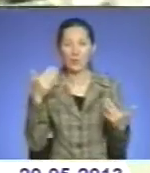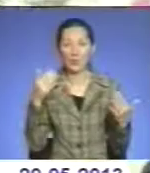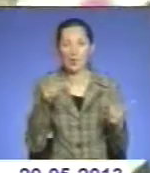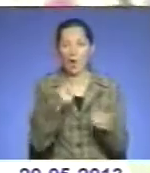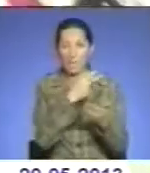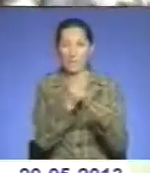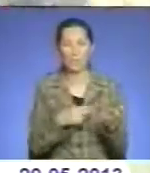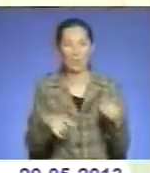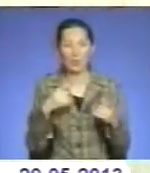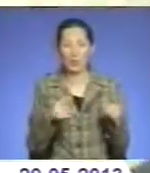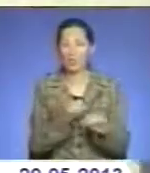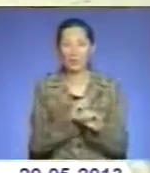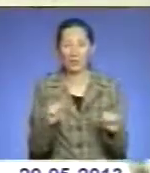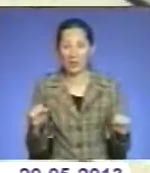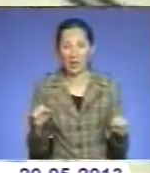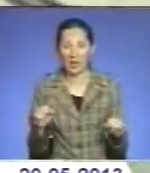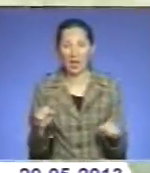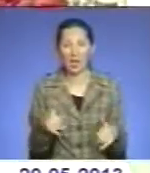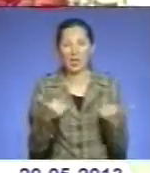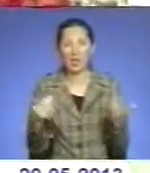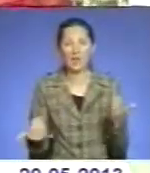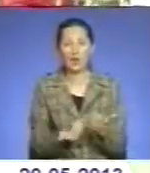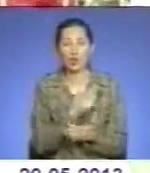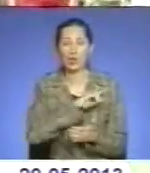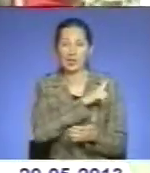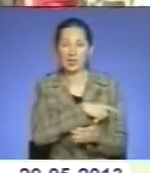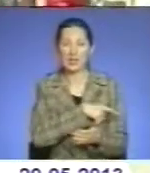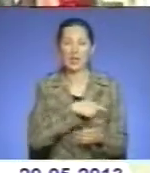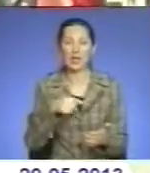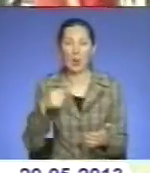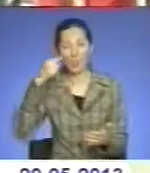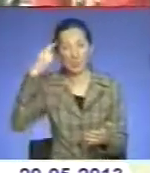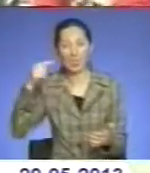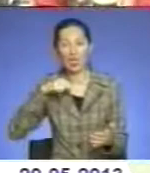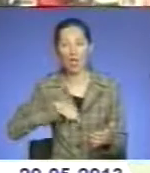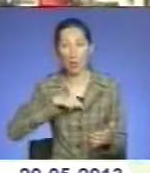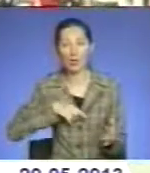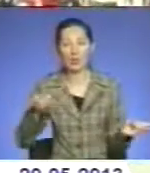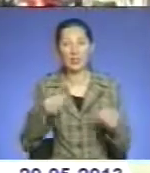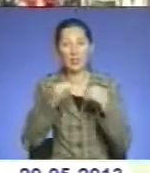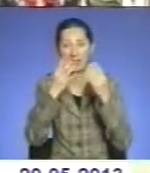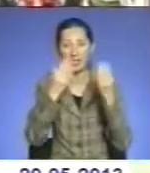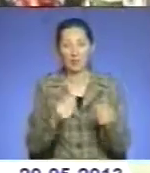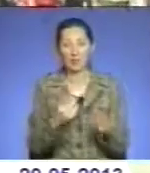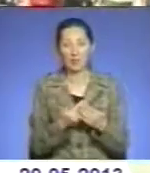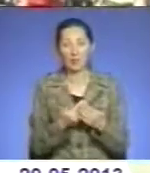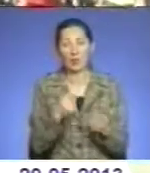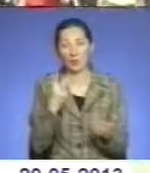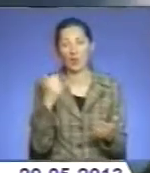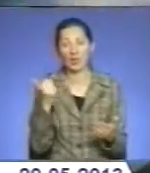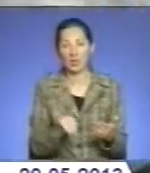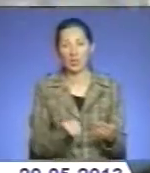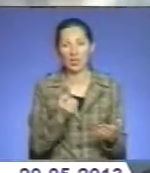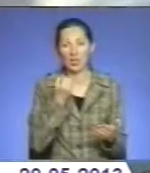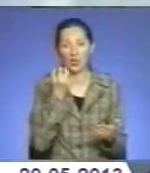відновлення фізичних і моральних сил людині потрібно 10 днів, максимум 2 тижні, якщо почати відпустку аби як, що з перших днів